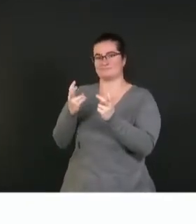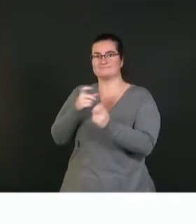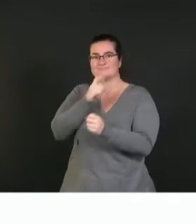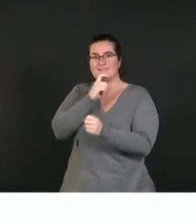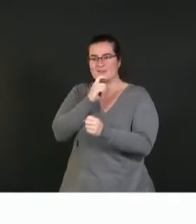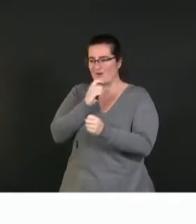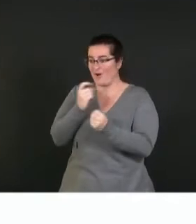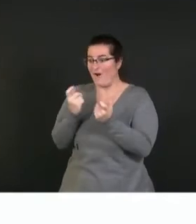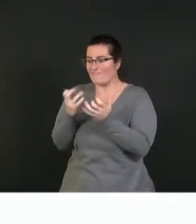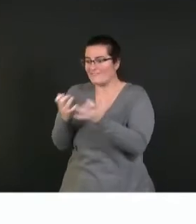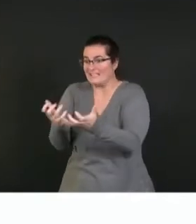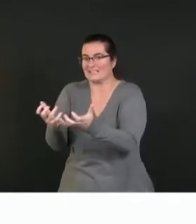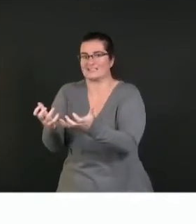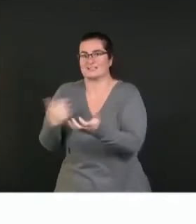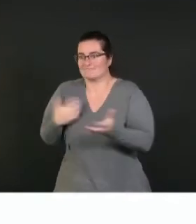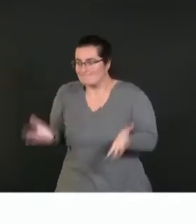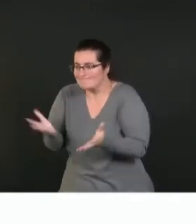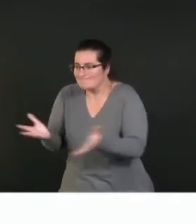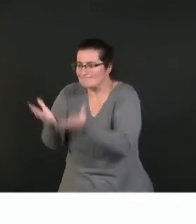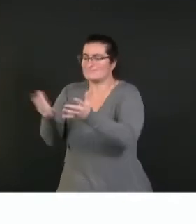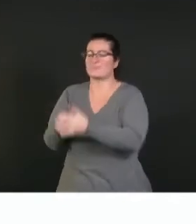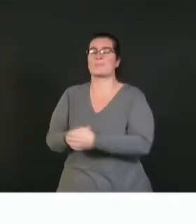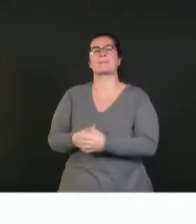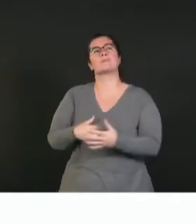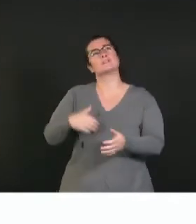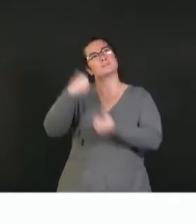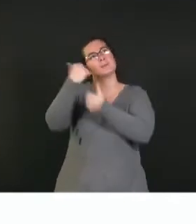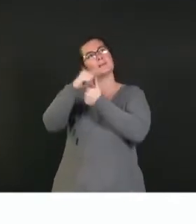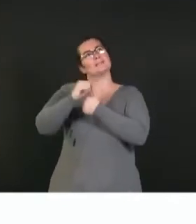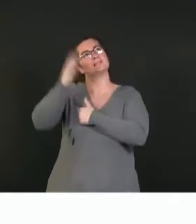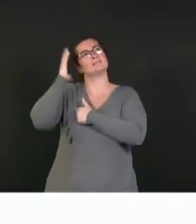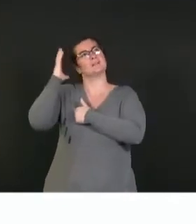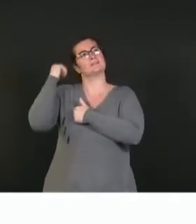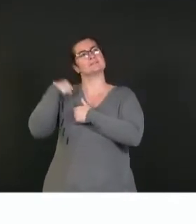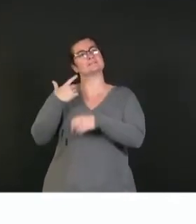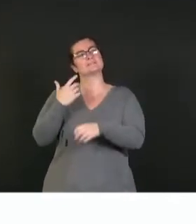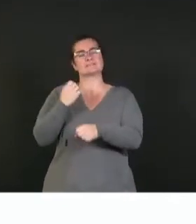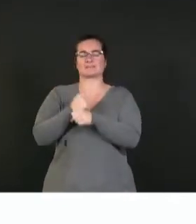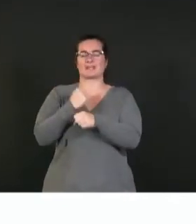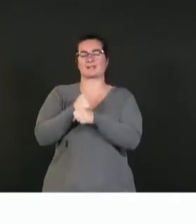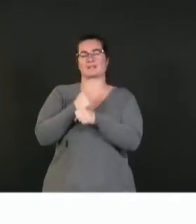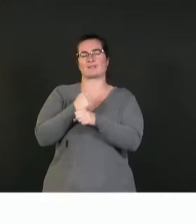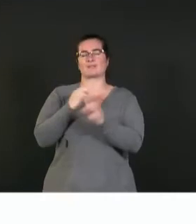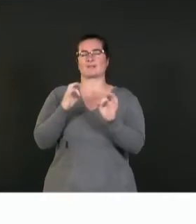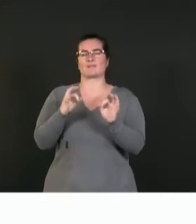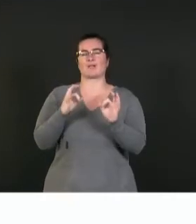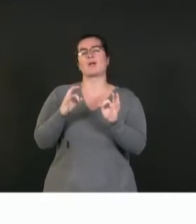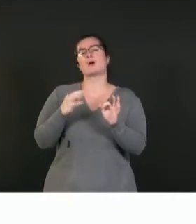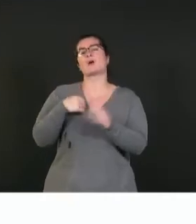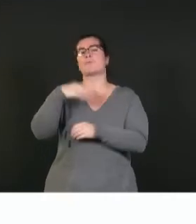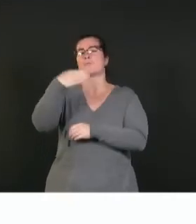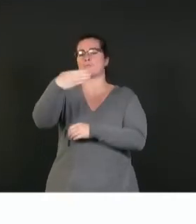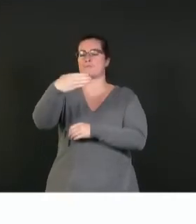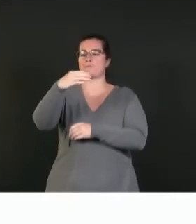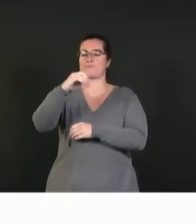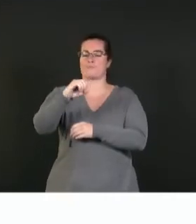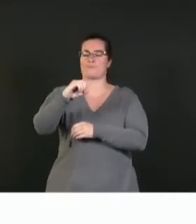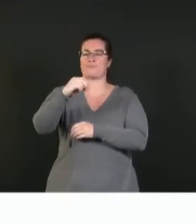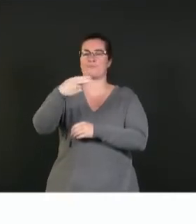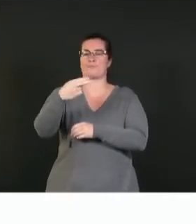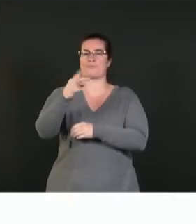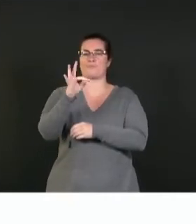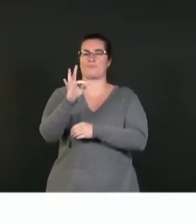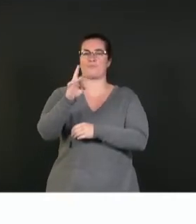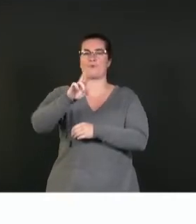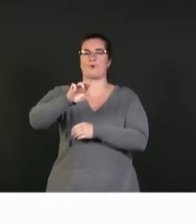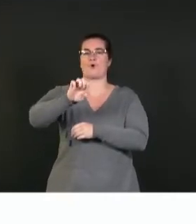pour Montreuil, à l'époque où Dominique Voynet était maire de Montreuil. Bon, Dominique Voynet, on ne peut pas mettre en cause son